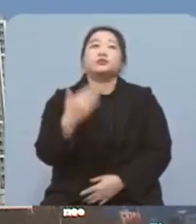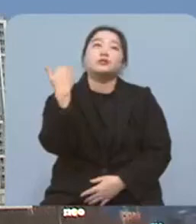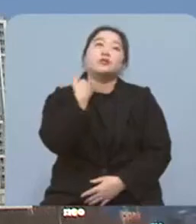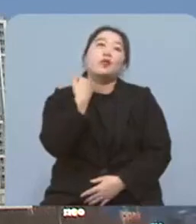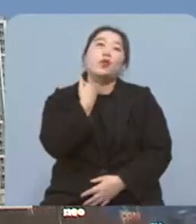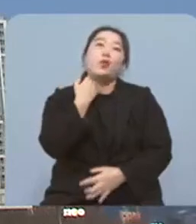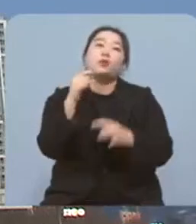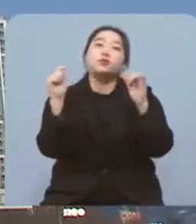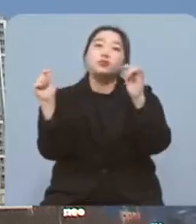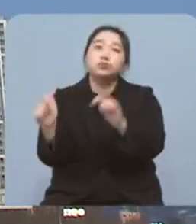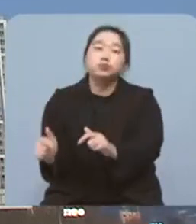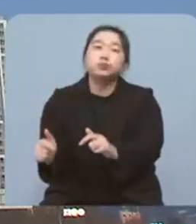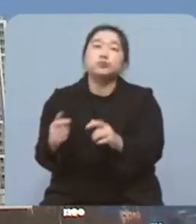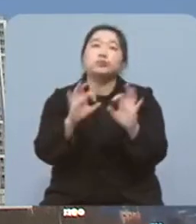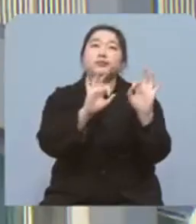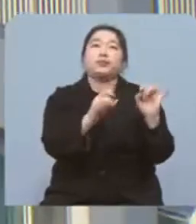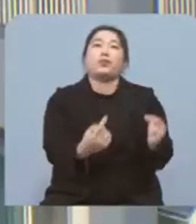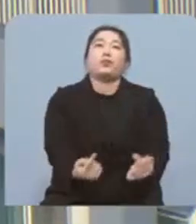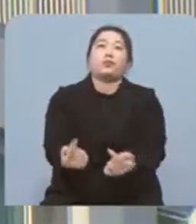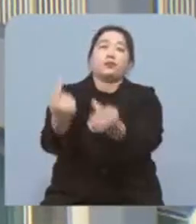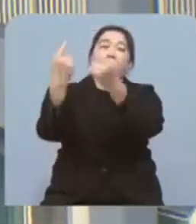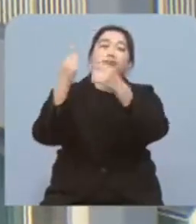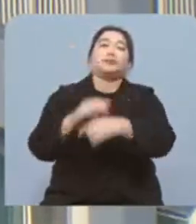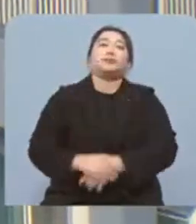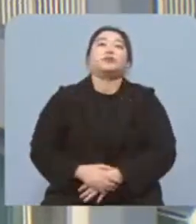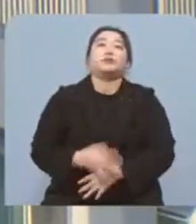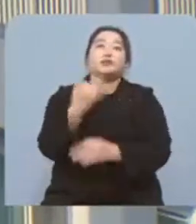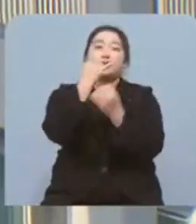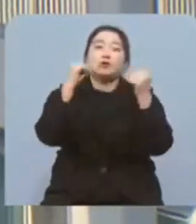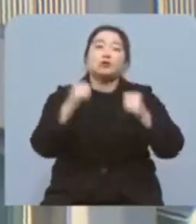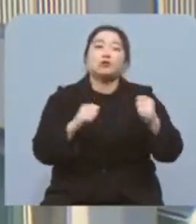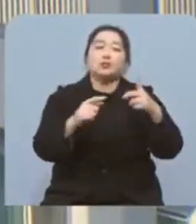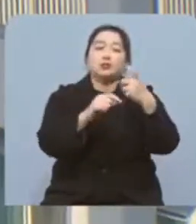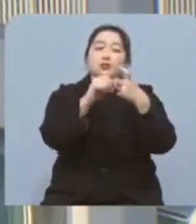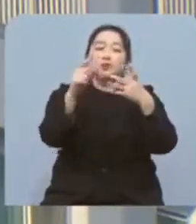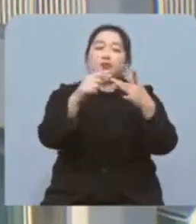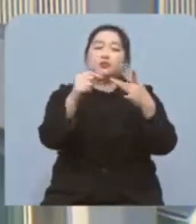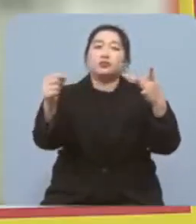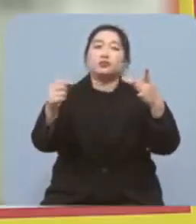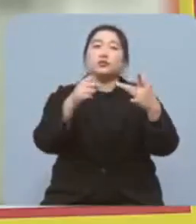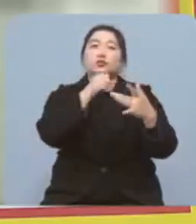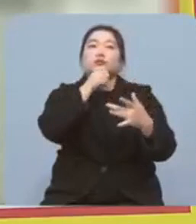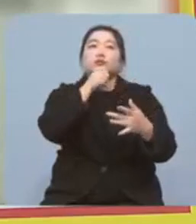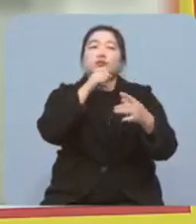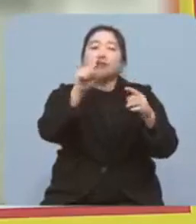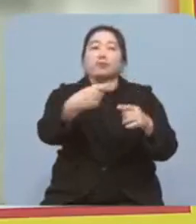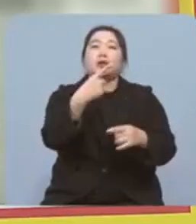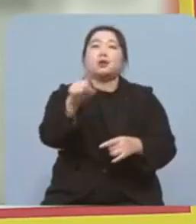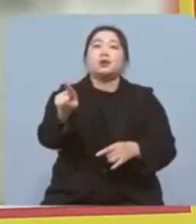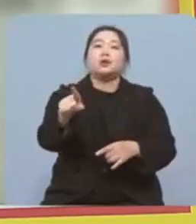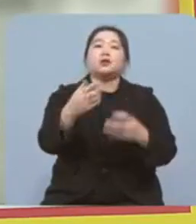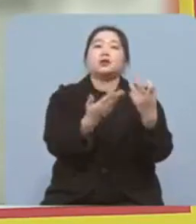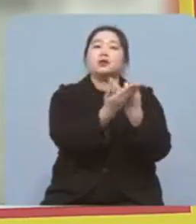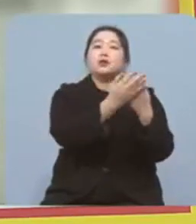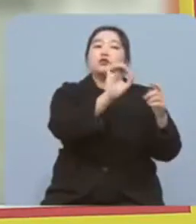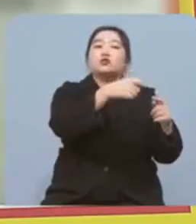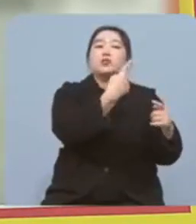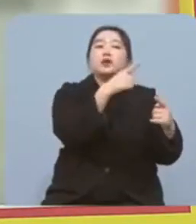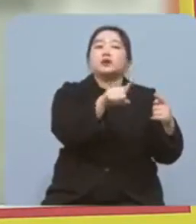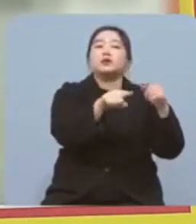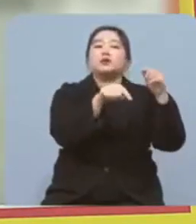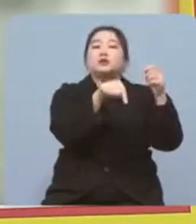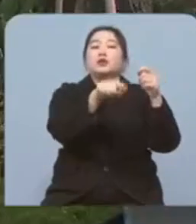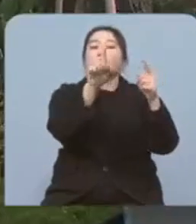줄고 가격은 오르고 있습니다 중국의 이달 둘째주 전세 가격 지수는 101로 제주 10.2를